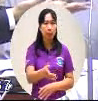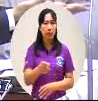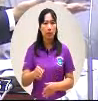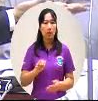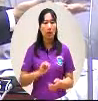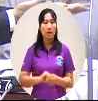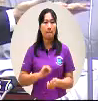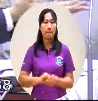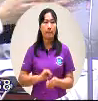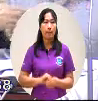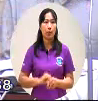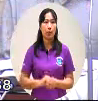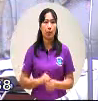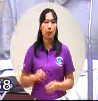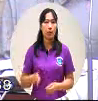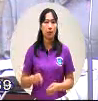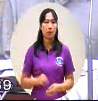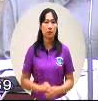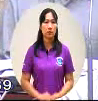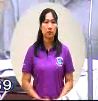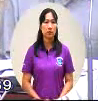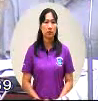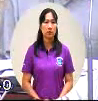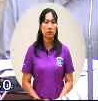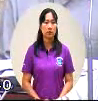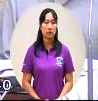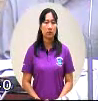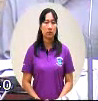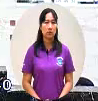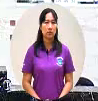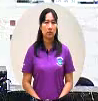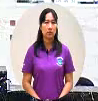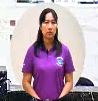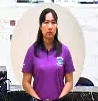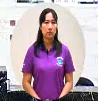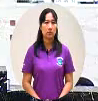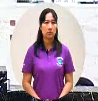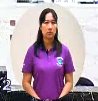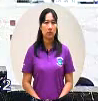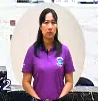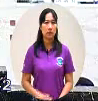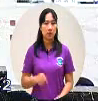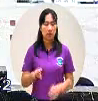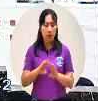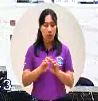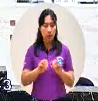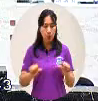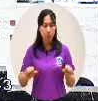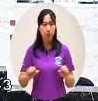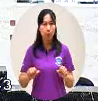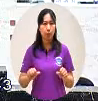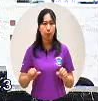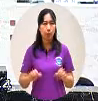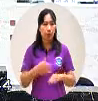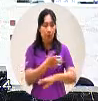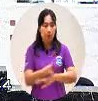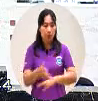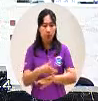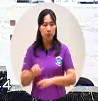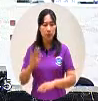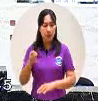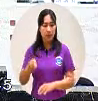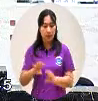够伊个啊？ 对啊，我讲，你就是好啊，你土地流失，但是伊这块地嘛是永远存